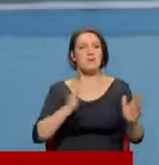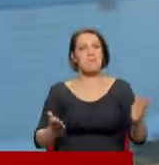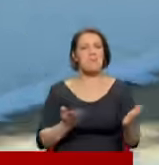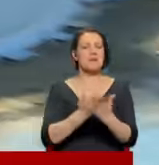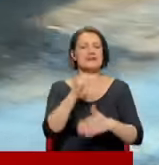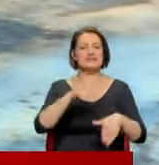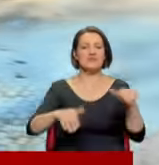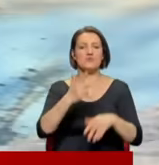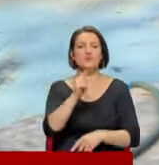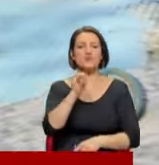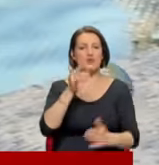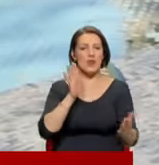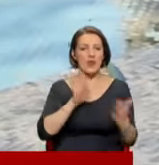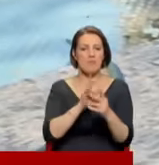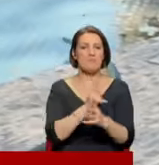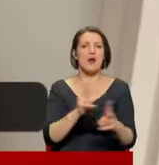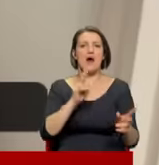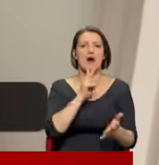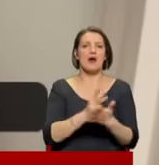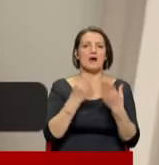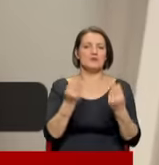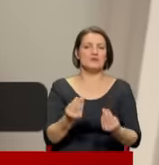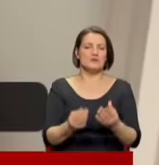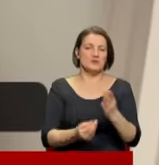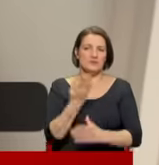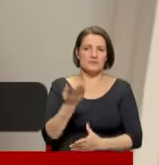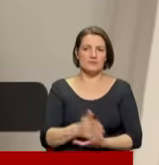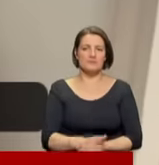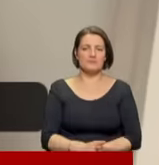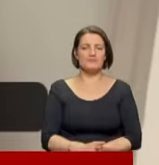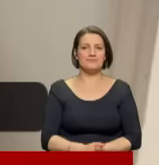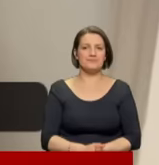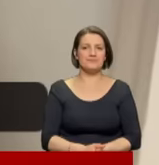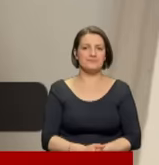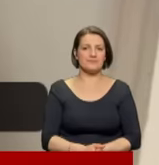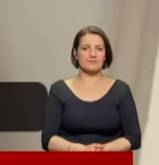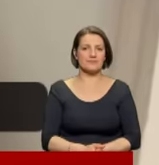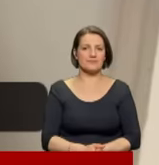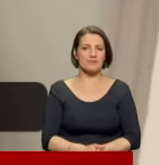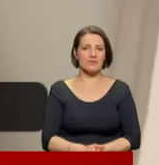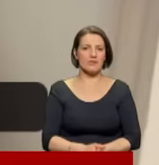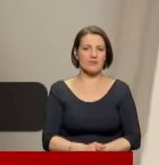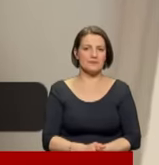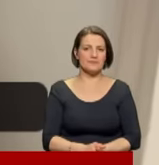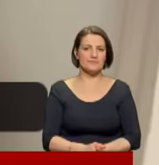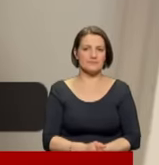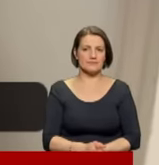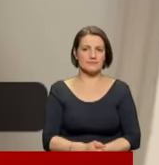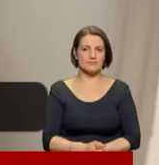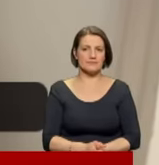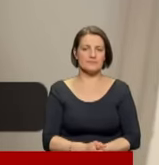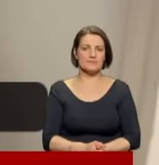Seçime 3 gün kala beraat kararı çıktı. Akyazı Belediye Başkanı da sanıklar arasında yer almaktadır. Her